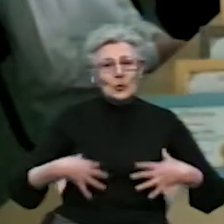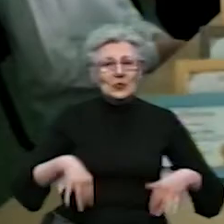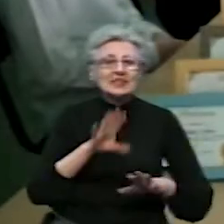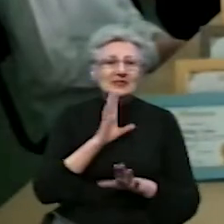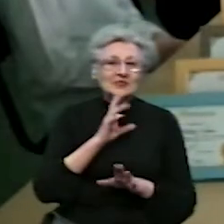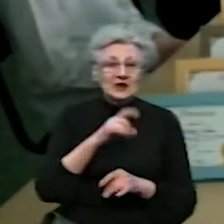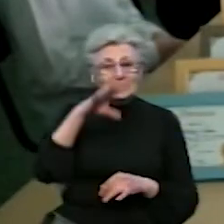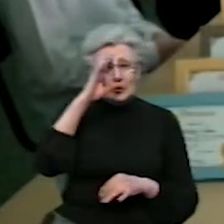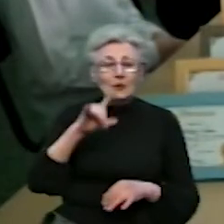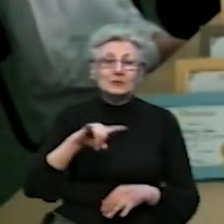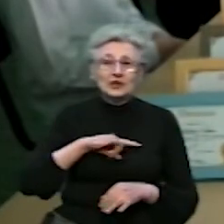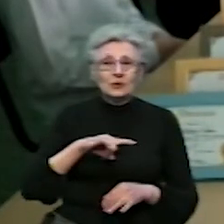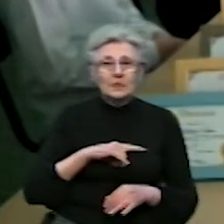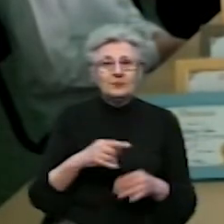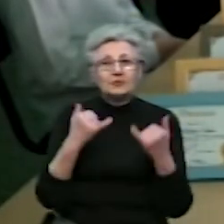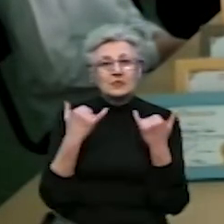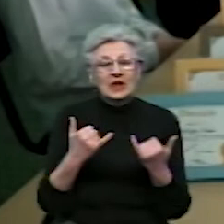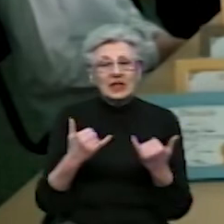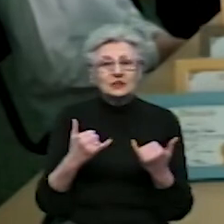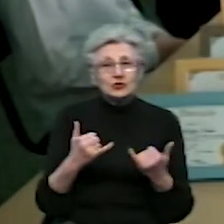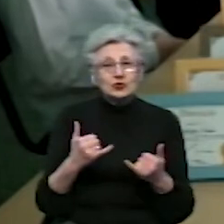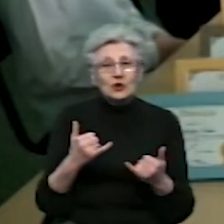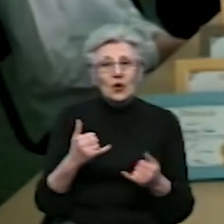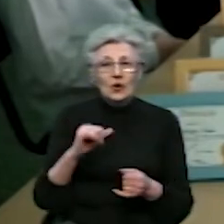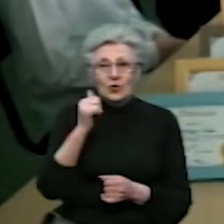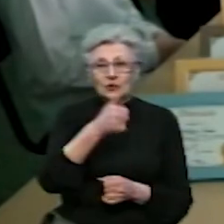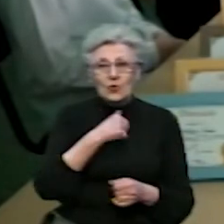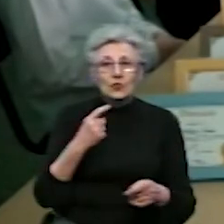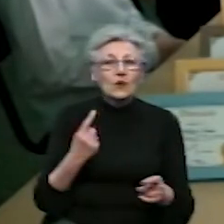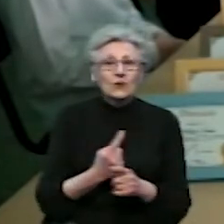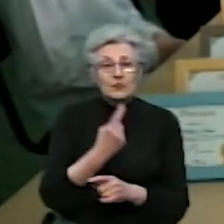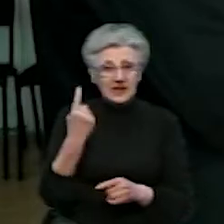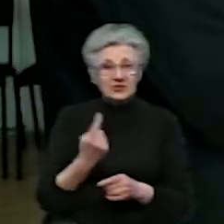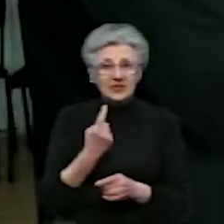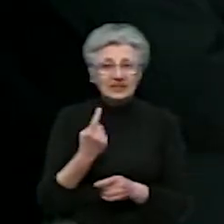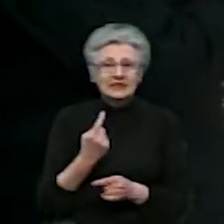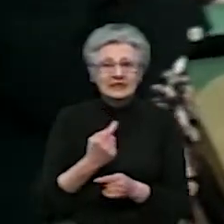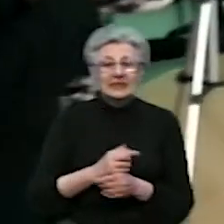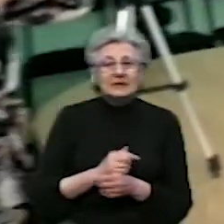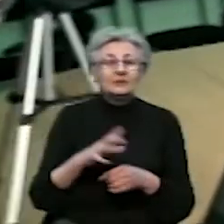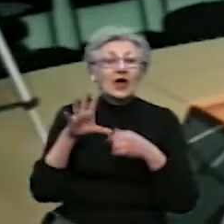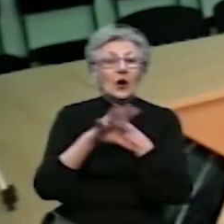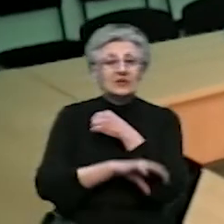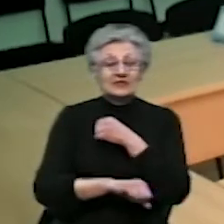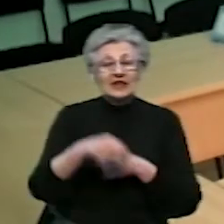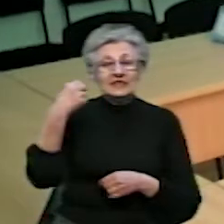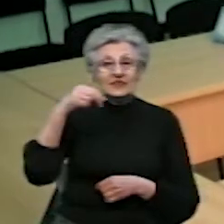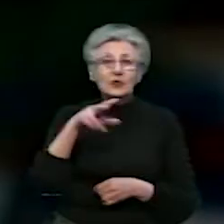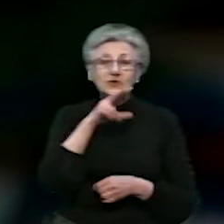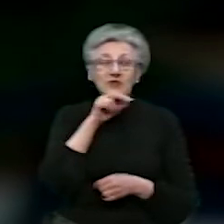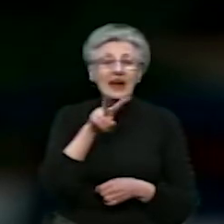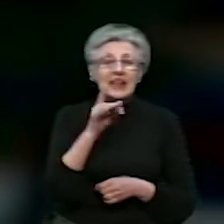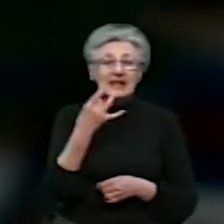костюми. Цьогоріч ми вперше навчилися робити багато речей. Останній дзвінок у Чернівецькому ліцеї